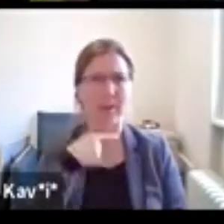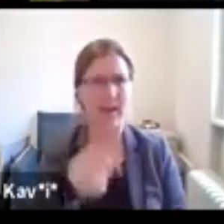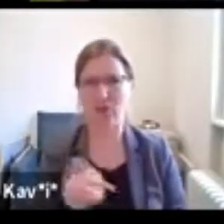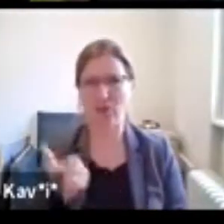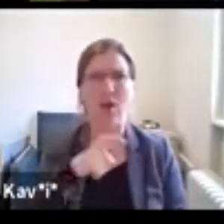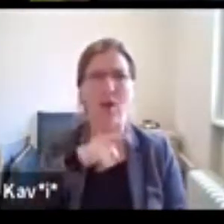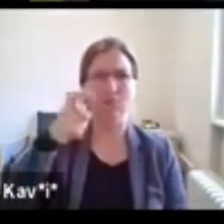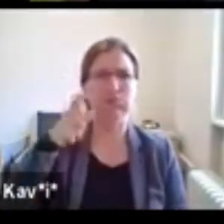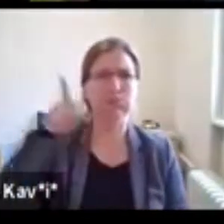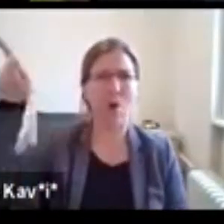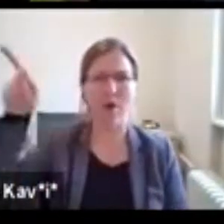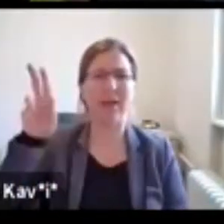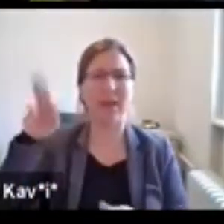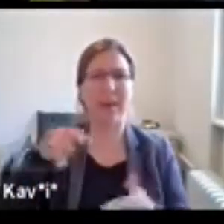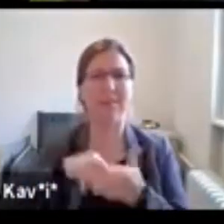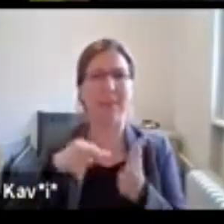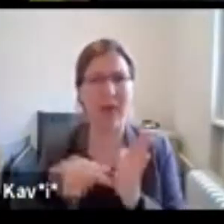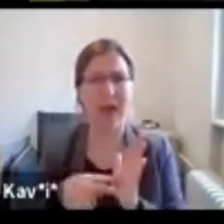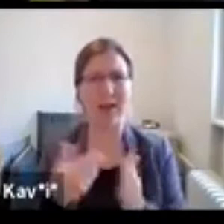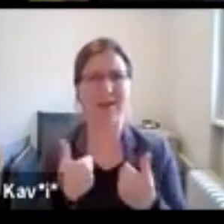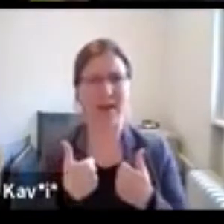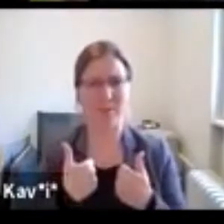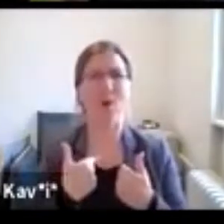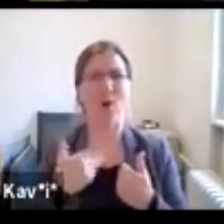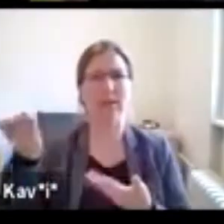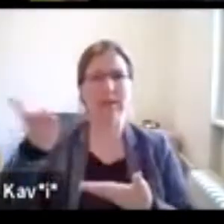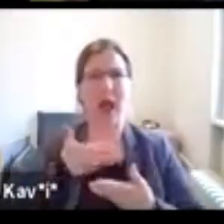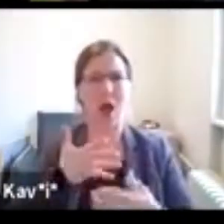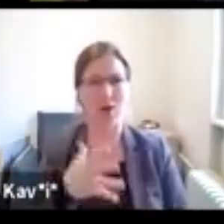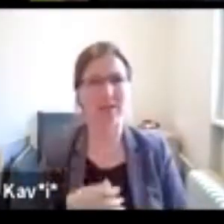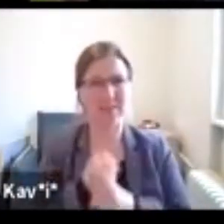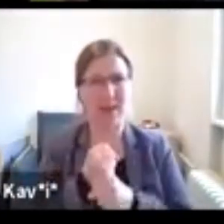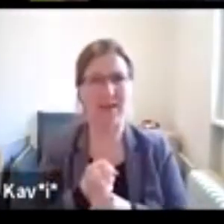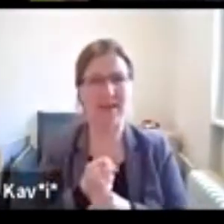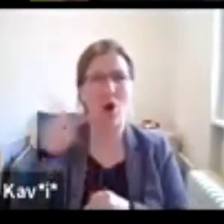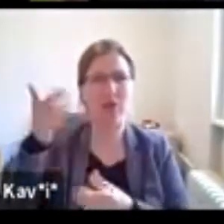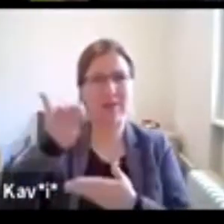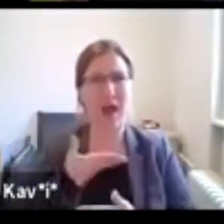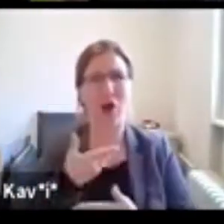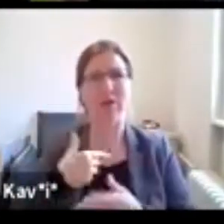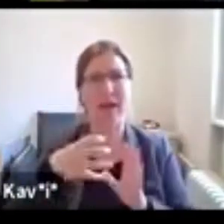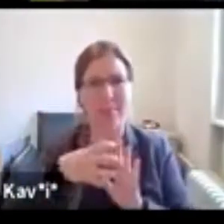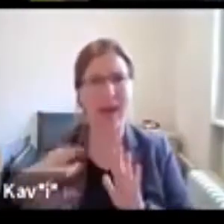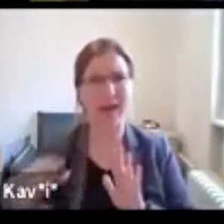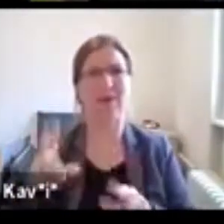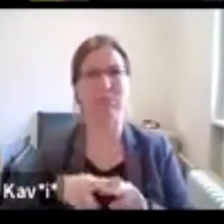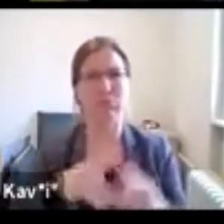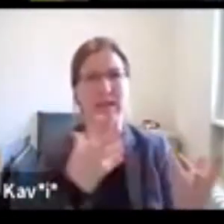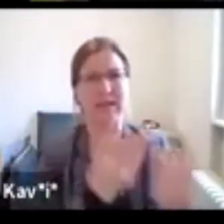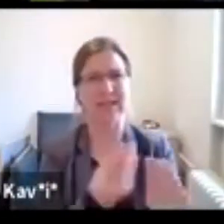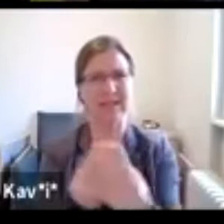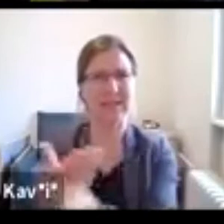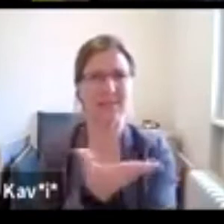još nekih namjera sa mnom ovdje, da budem s vama, da budem sa svima onima koje volim, da budem sa